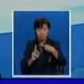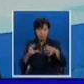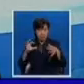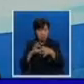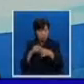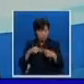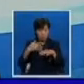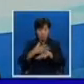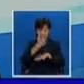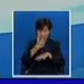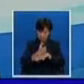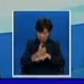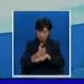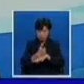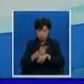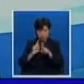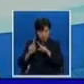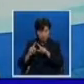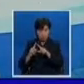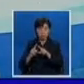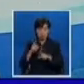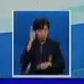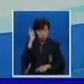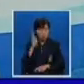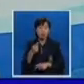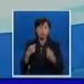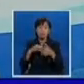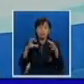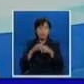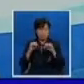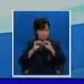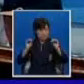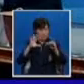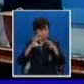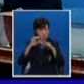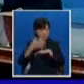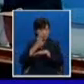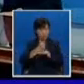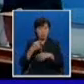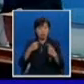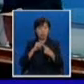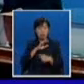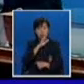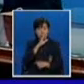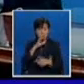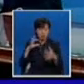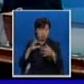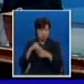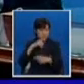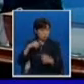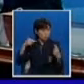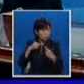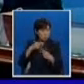คำตอบทางการเมืองต้องไม่สร้างบรรทัดฐานทางการเมืองว่าต่อไปนี้การใช้วิธีการของการก่อการร้